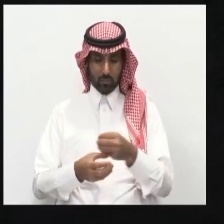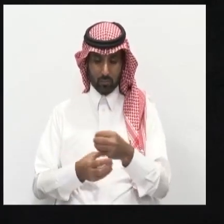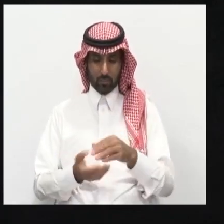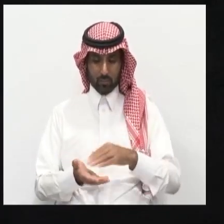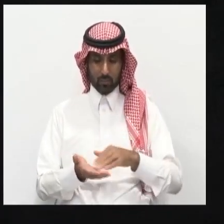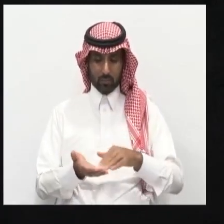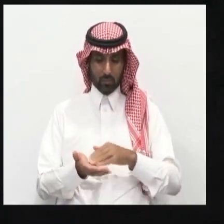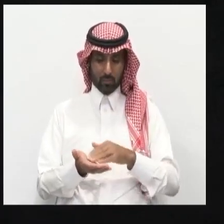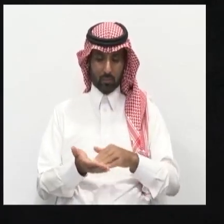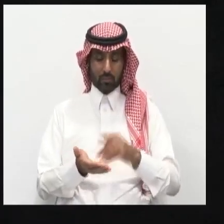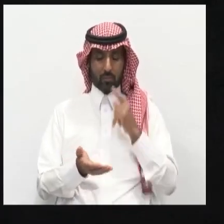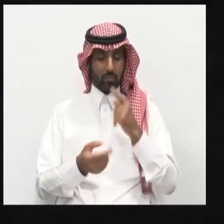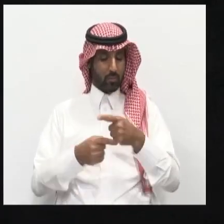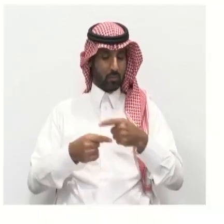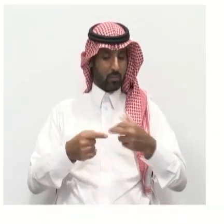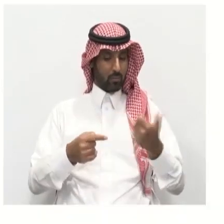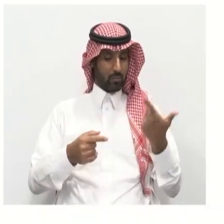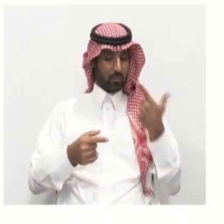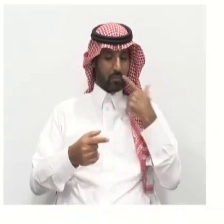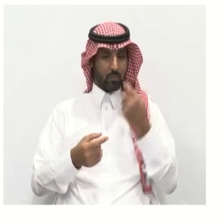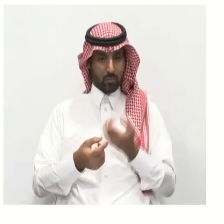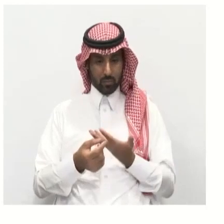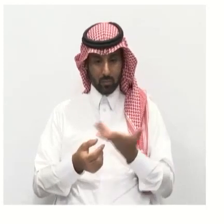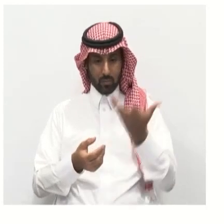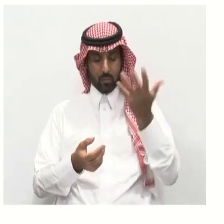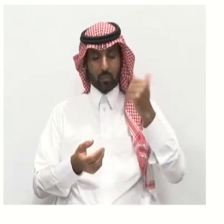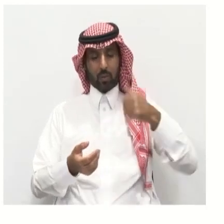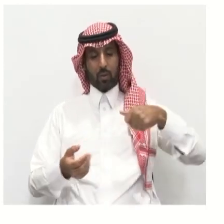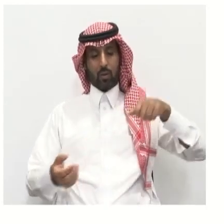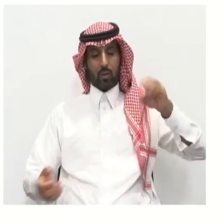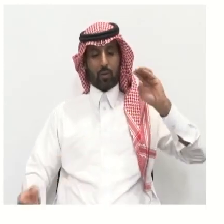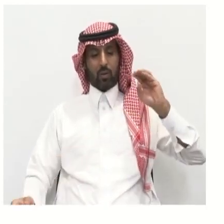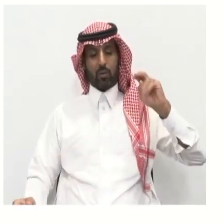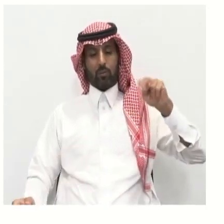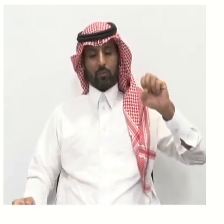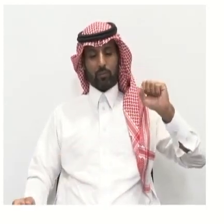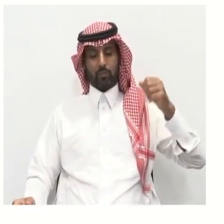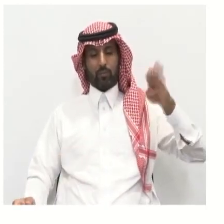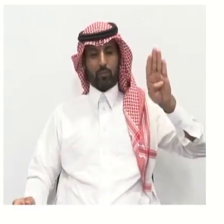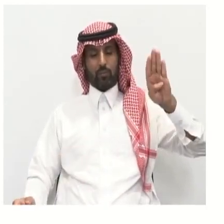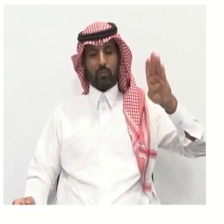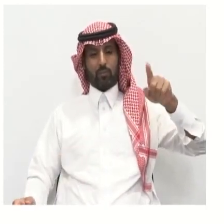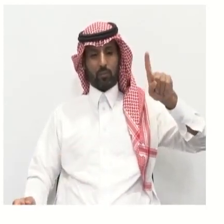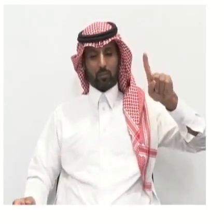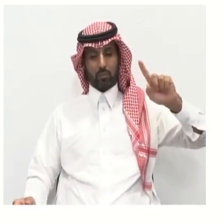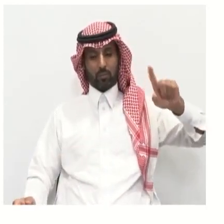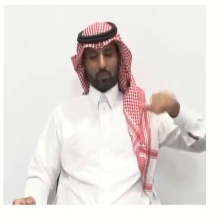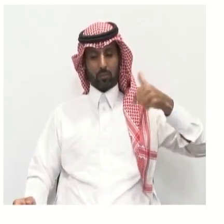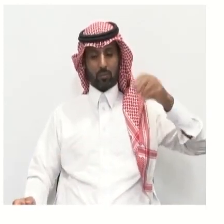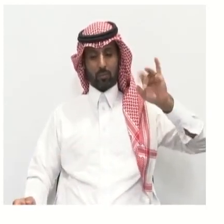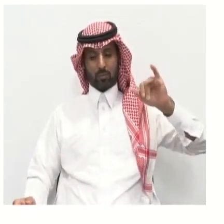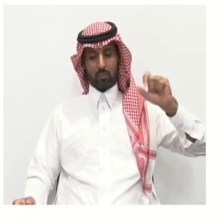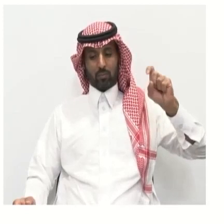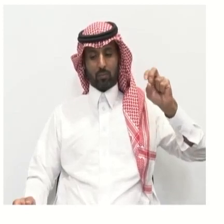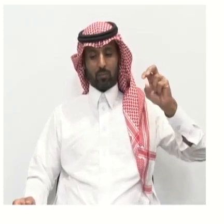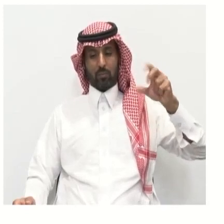لك الناتج الناتج ايش الناتج غاز كبريتيد الهيدروجين احنا عارفين ان تفاعلات تكون غاز اما كبريتيد